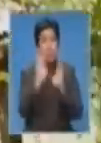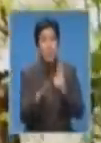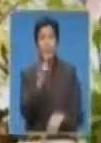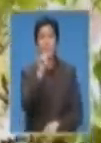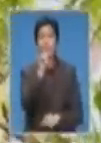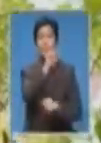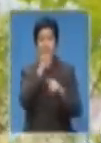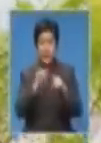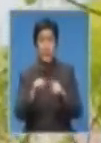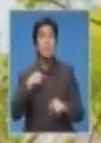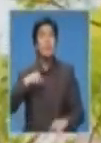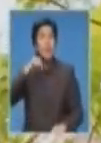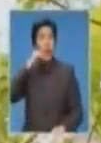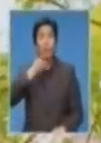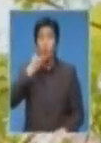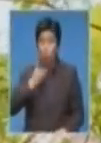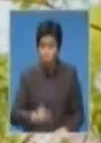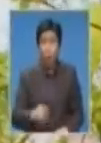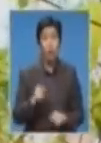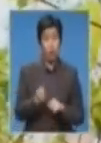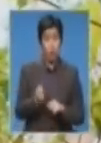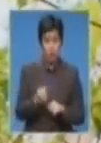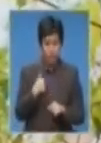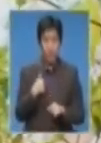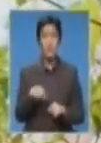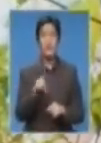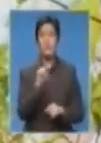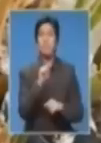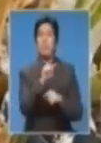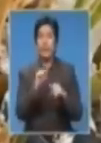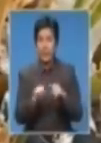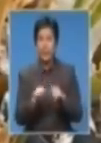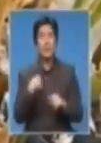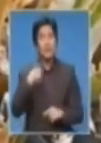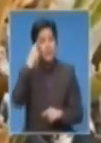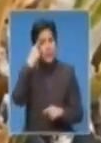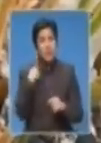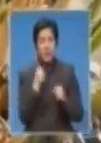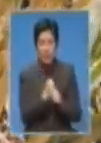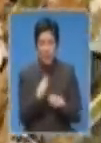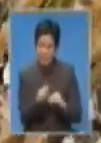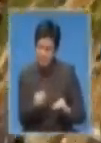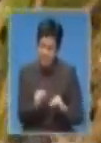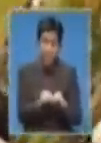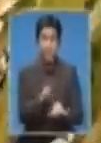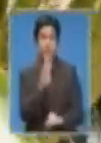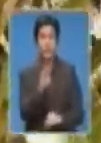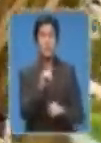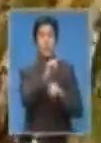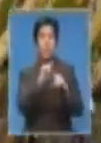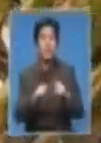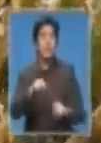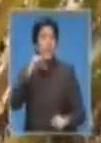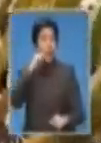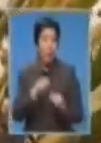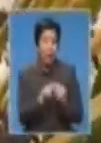ของพื้นที่การเกษตรทั้งหมดเมื่อกี้นี้147ล้านมีแค่ 20% นั้นเราพยายามจะเร่งรัดได้40นะครับพอ40ไปแล้วไอ้